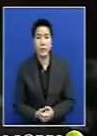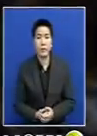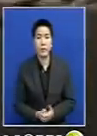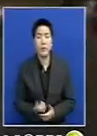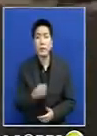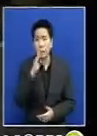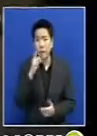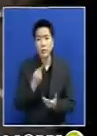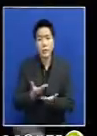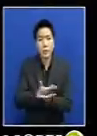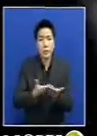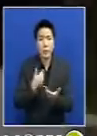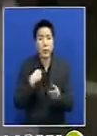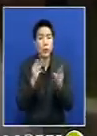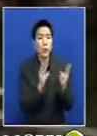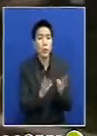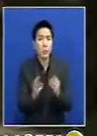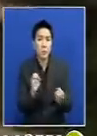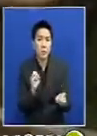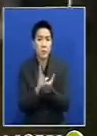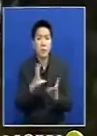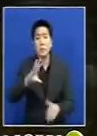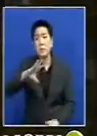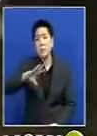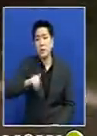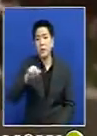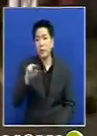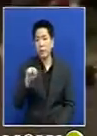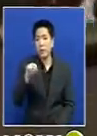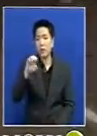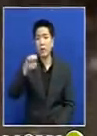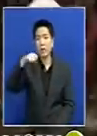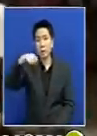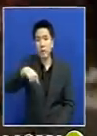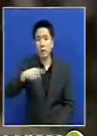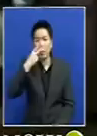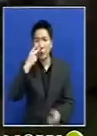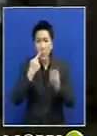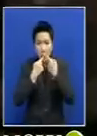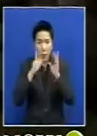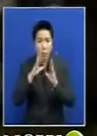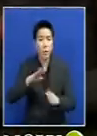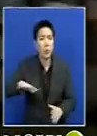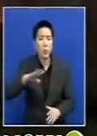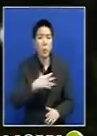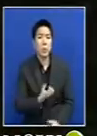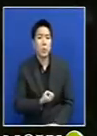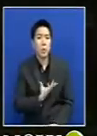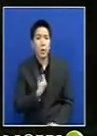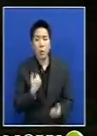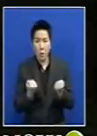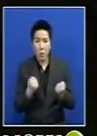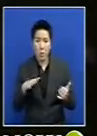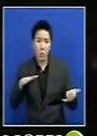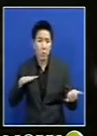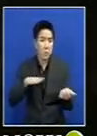หากพิจารณาในแง่ของรูปแบบการโจมตีที่เมืองนิสซึ่งค่อนข้างแปลกและสร้างความตื่นตะลึงเพราะเป็นการขับรถพุ่ง